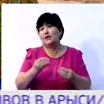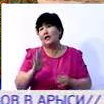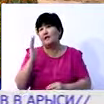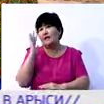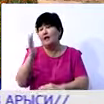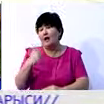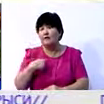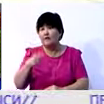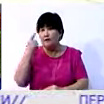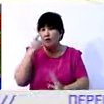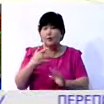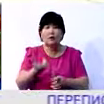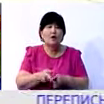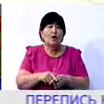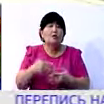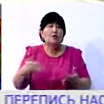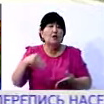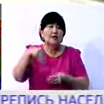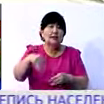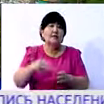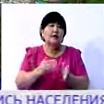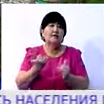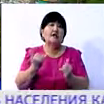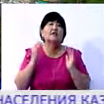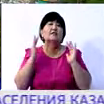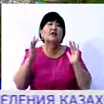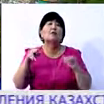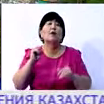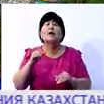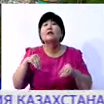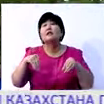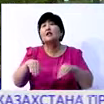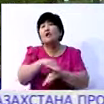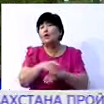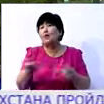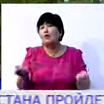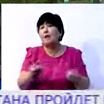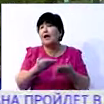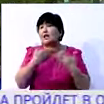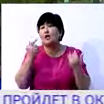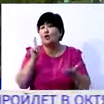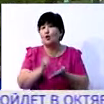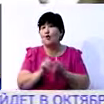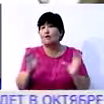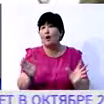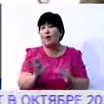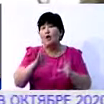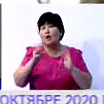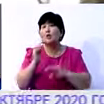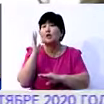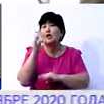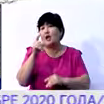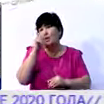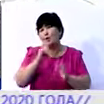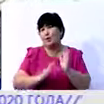нас же, как мы поняли, их больше сажают в скверах, в парках. Сажают на улицах мало и нет должного ухода. В результате деревья